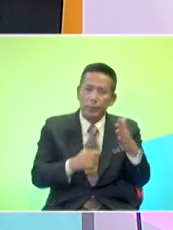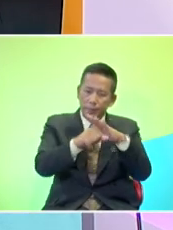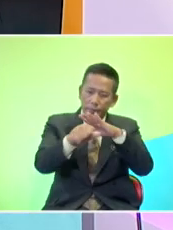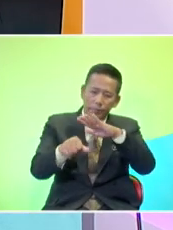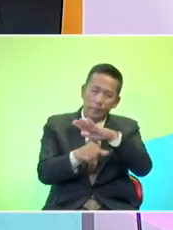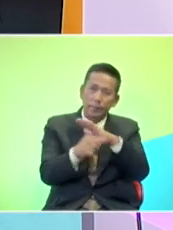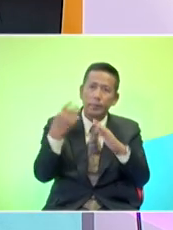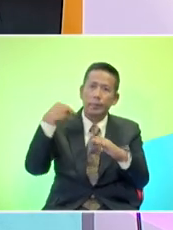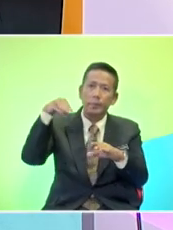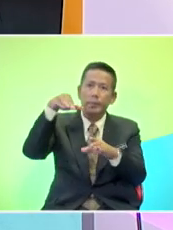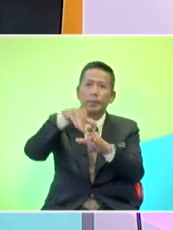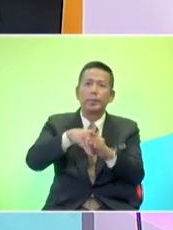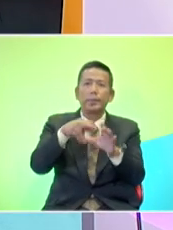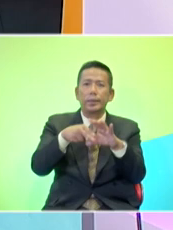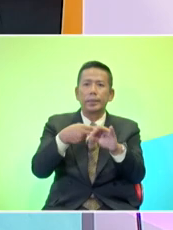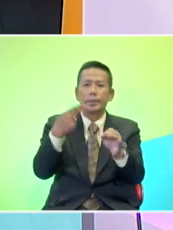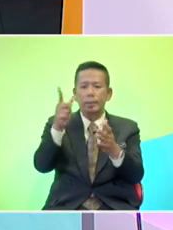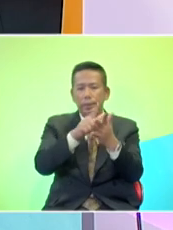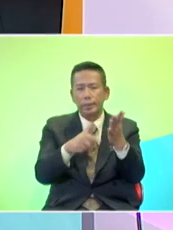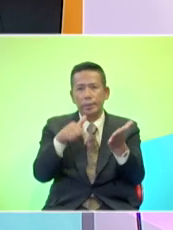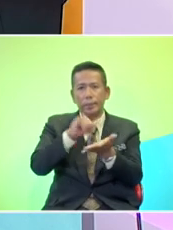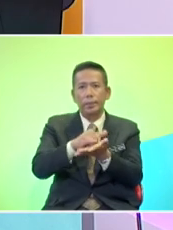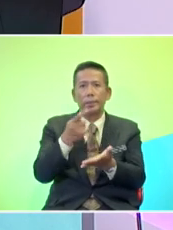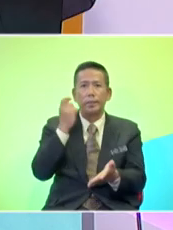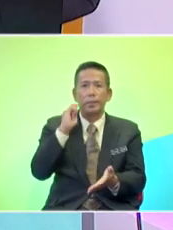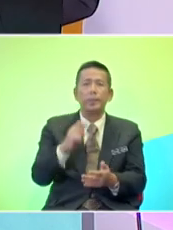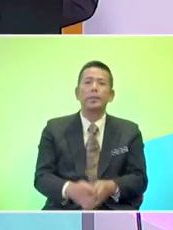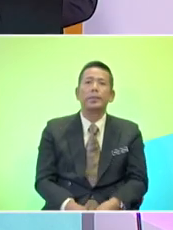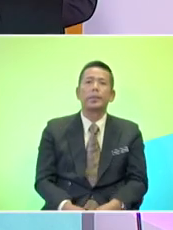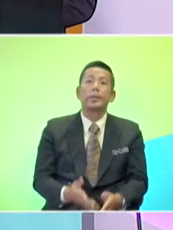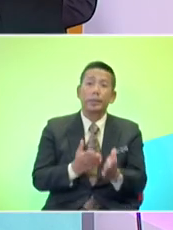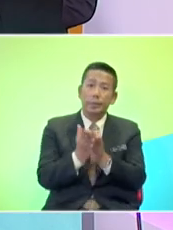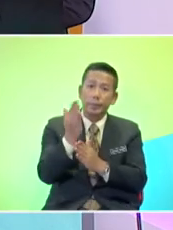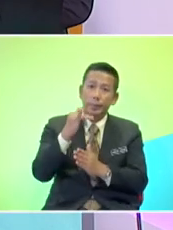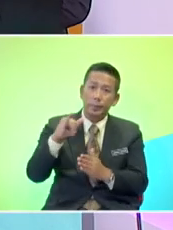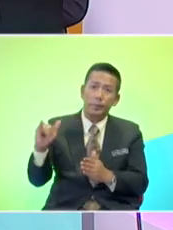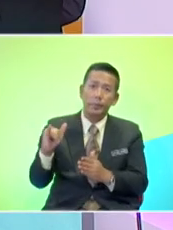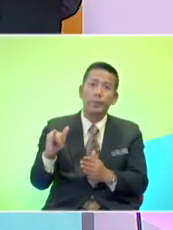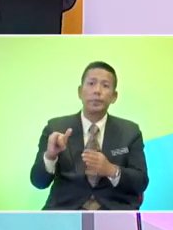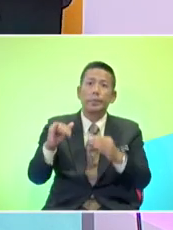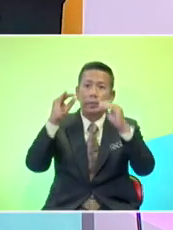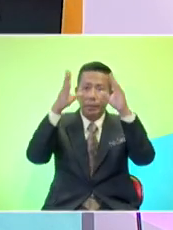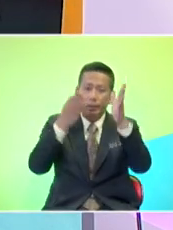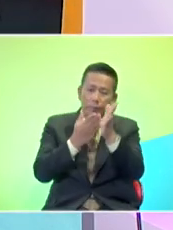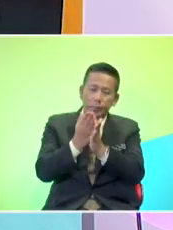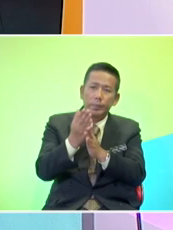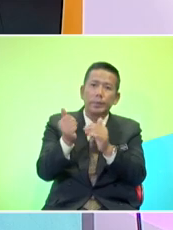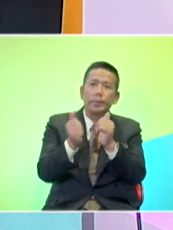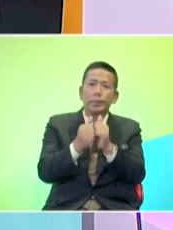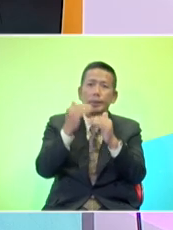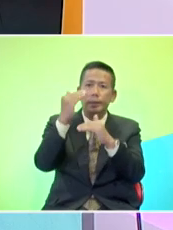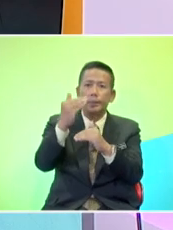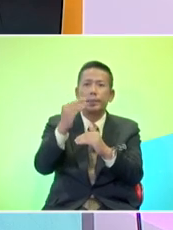dalam penghasilan lah karena motif mereka itu tadi Baiklah seterusnya kandungan